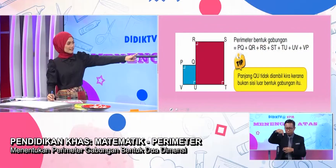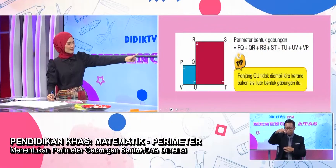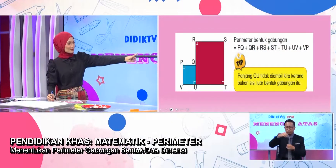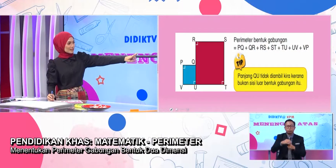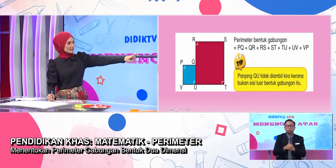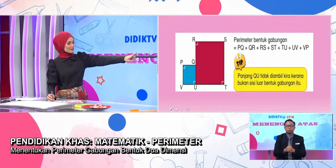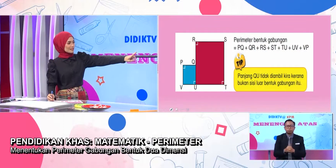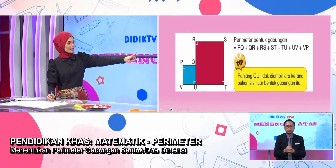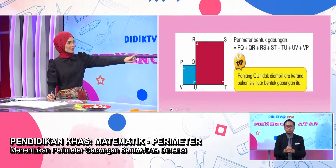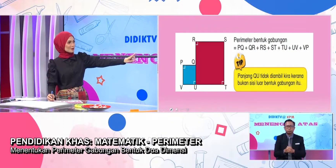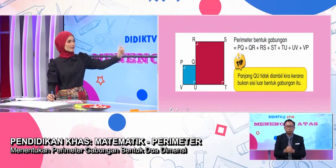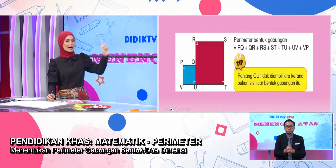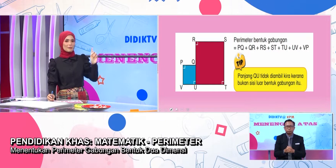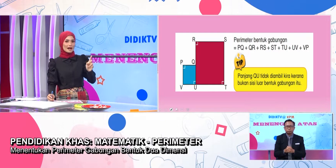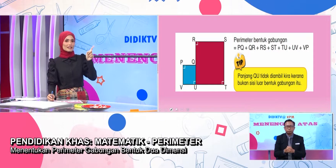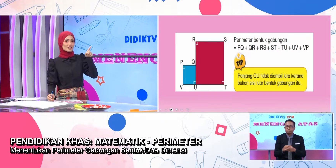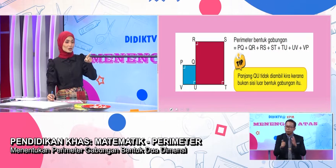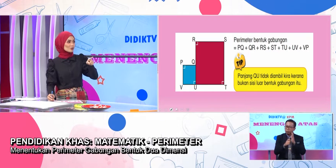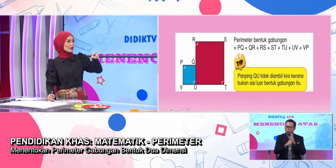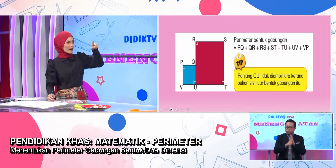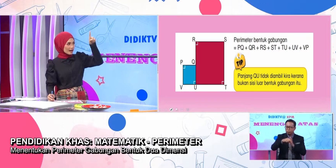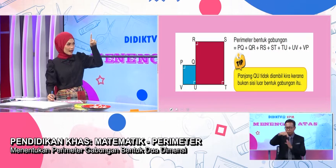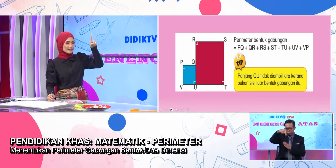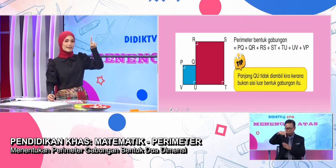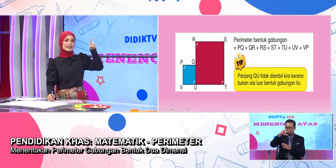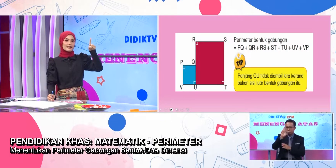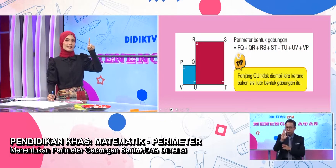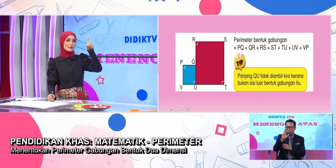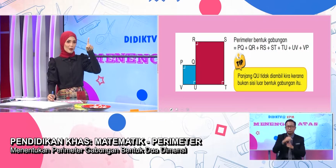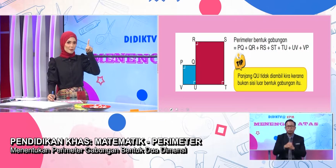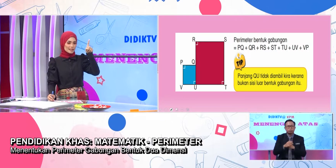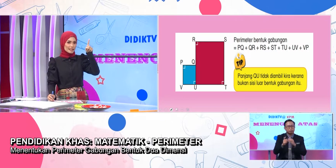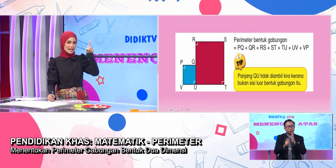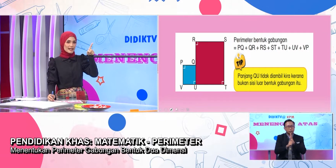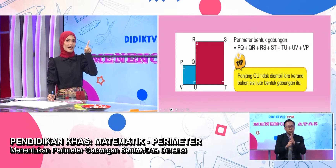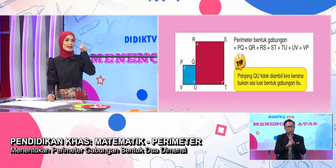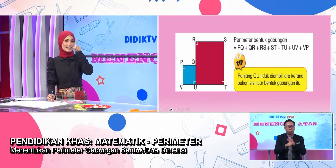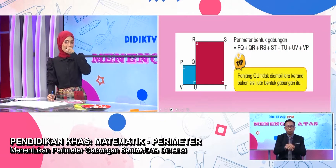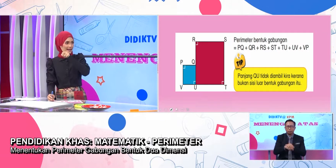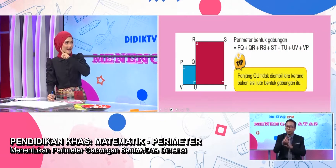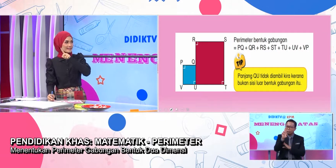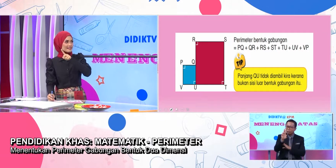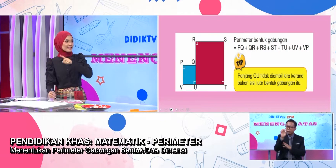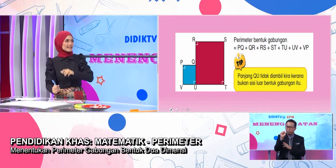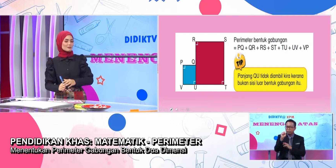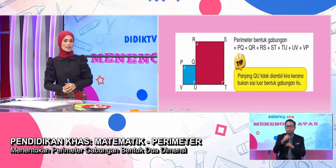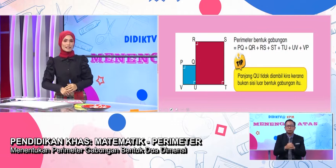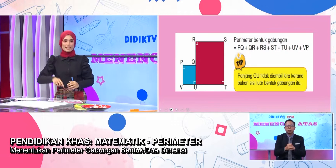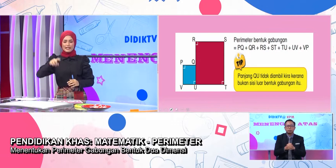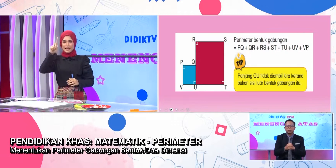gimana ini picu tambah qward tambah pula dengan ares